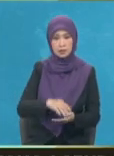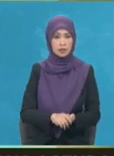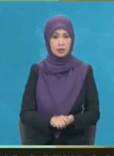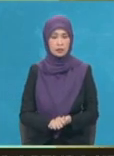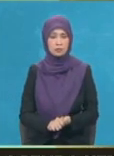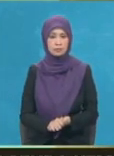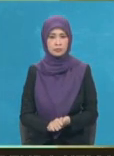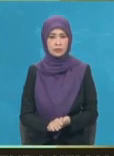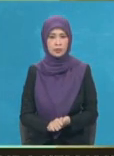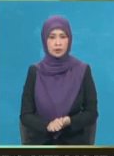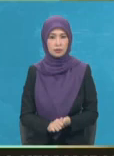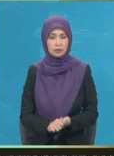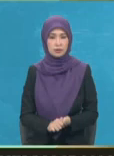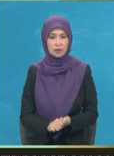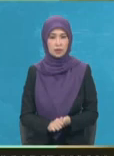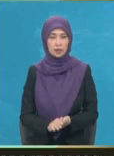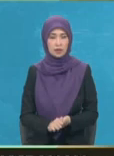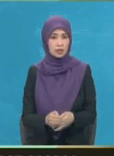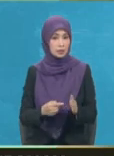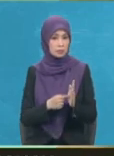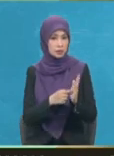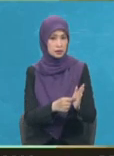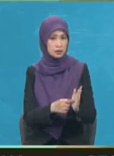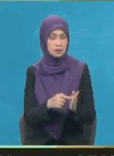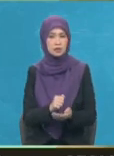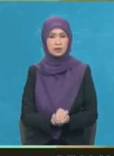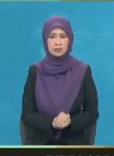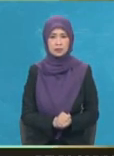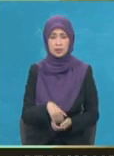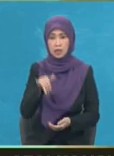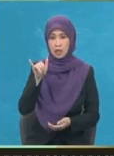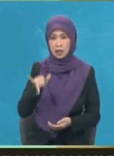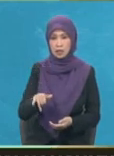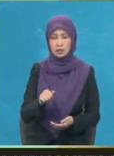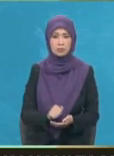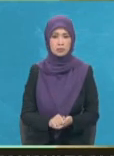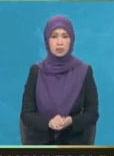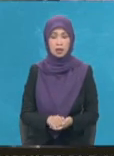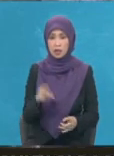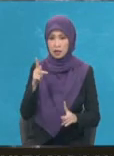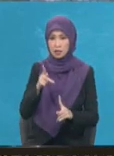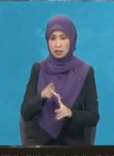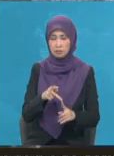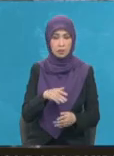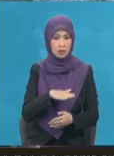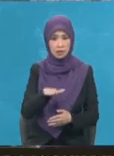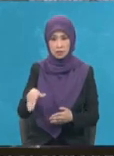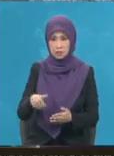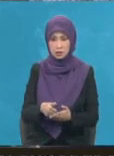bahan dan sumber berasaskan bukti serta memastikan kandungan yang relevan kepada para pelajar